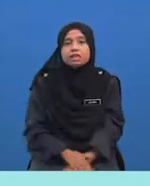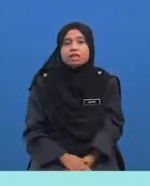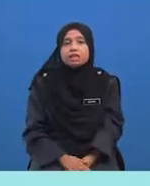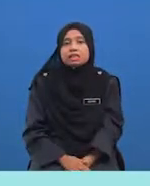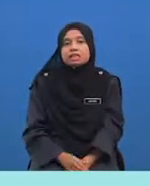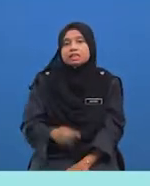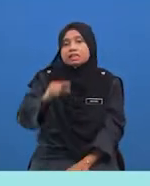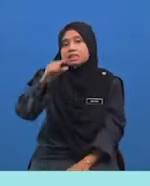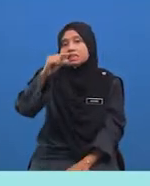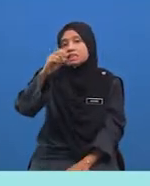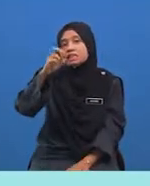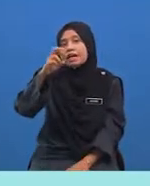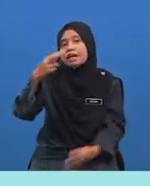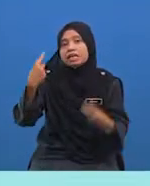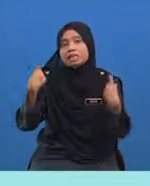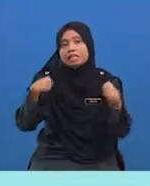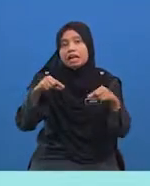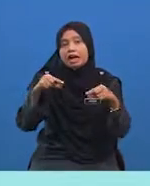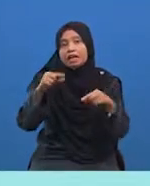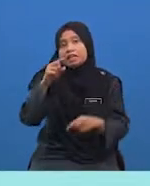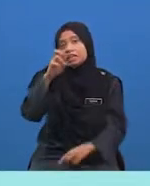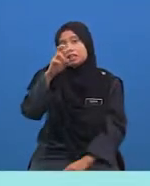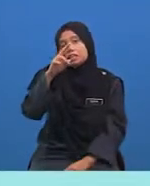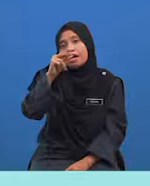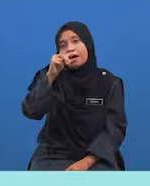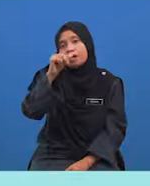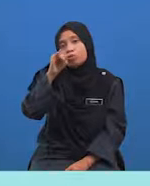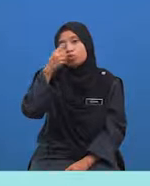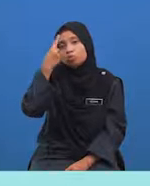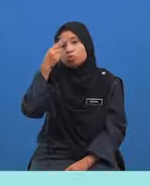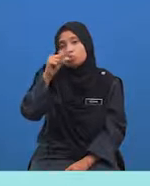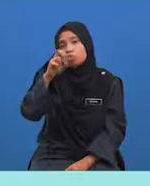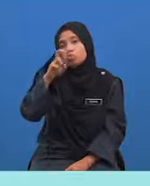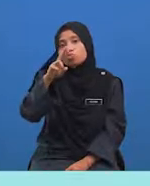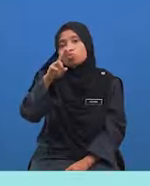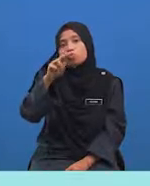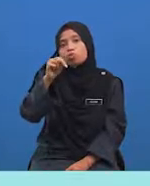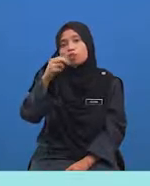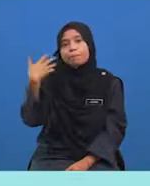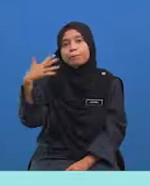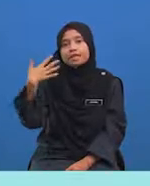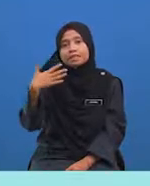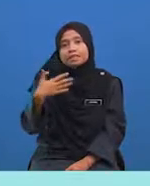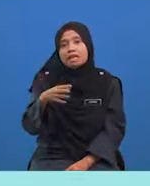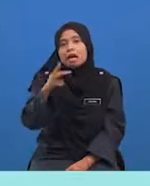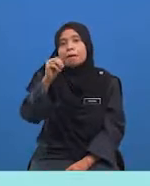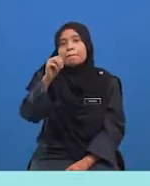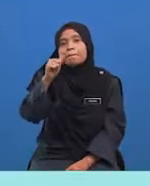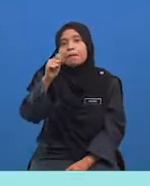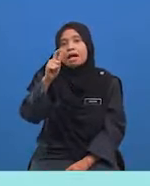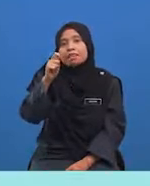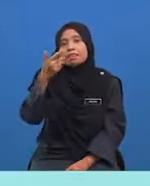perkataan digerai, iaitu bagi iklim gurun panas, dan seterusnya maktop bagi